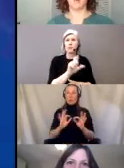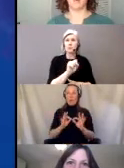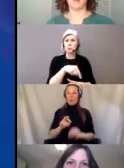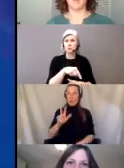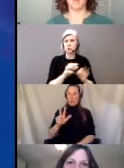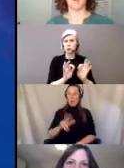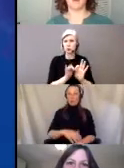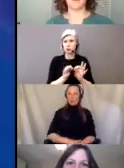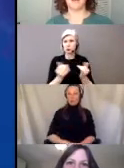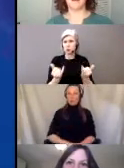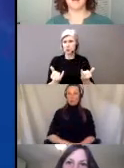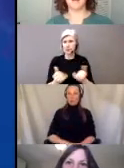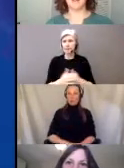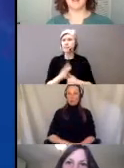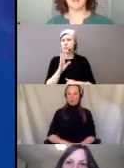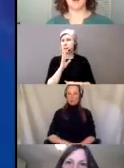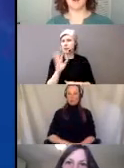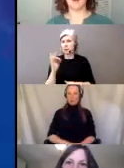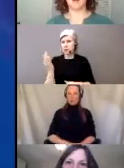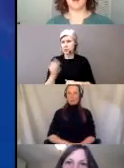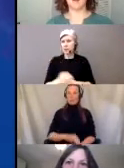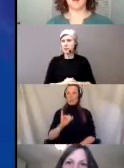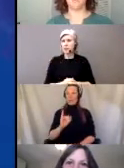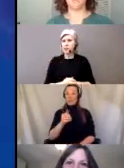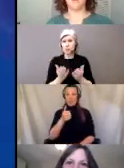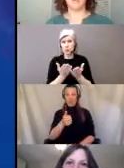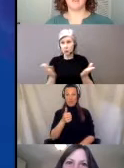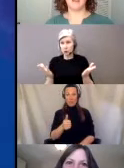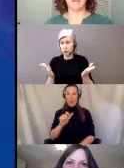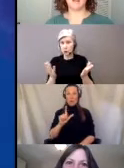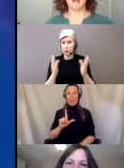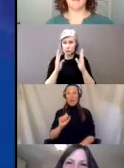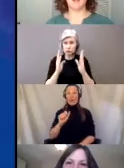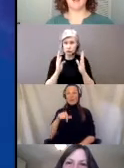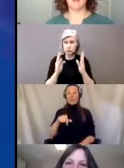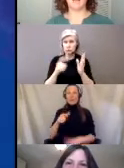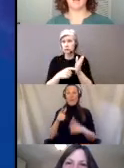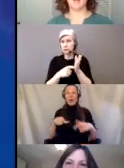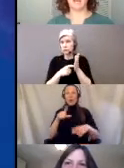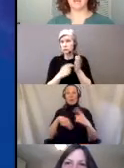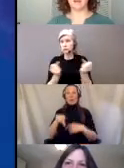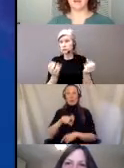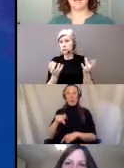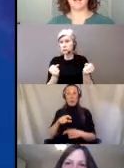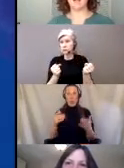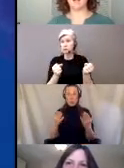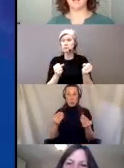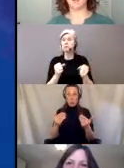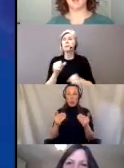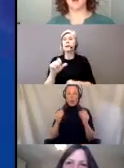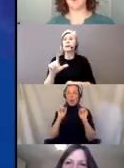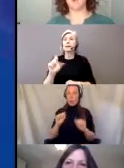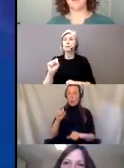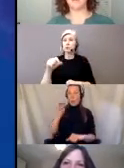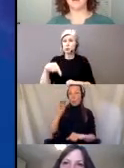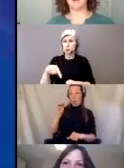Et pour ceux qui ont besoin de la langue des signes québécoise, vous pouvez épingler la vidéo de l'interprète en cliquant sur les